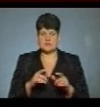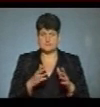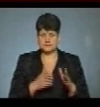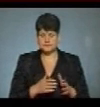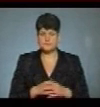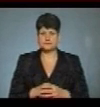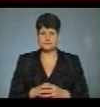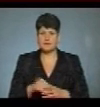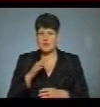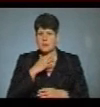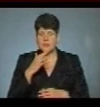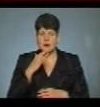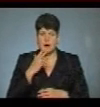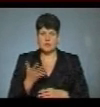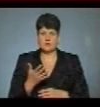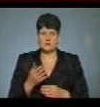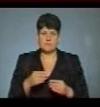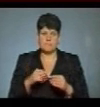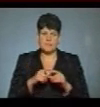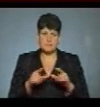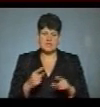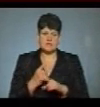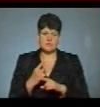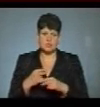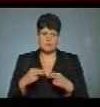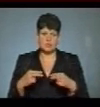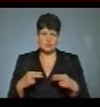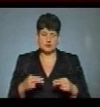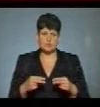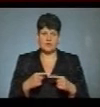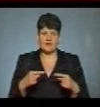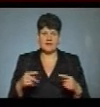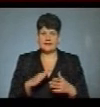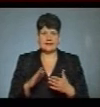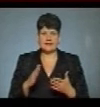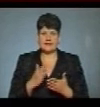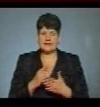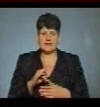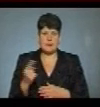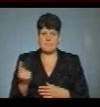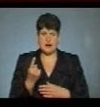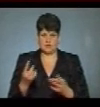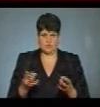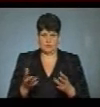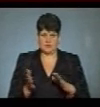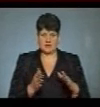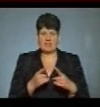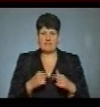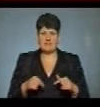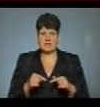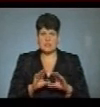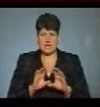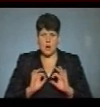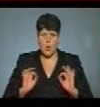супермаркетах. Багато хто супермаркетів на сьогоднішній день заборонив торгівлю товарами, які не є першої необхідності, тобто відділи